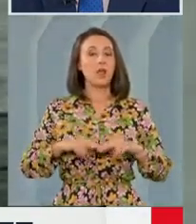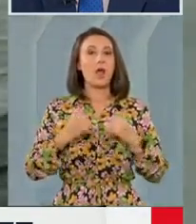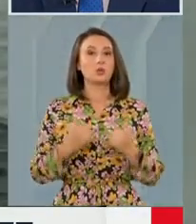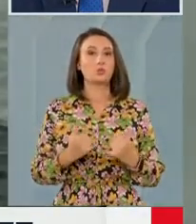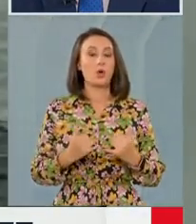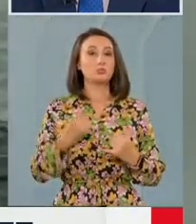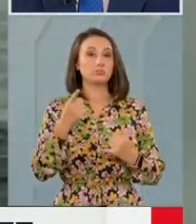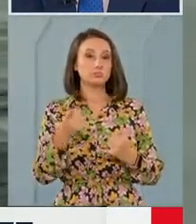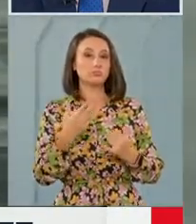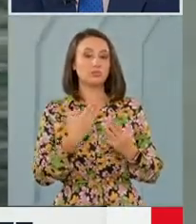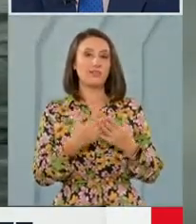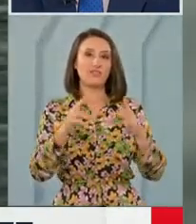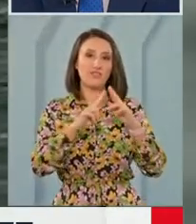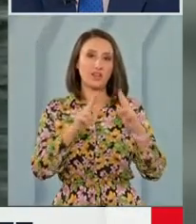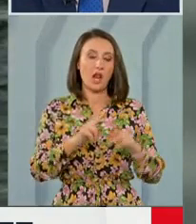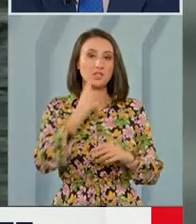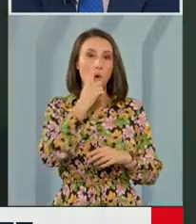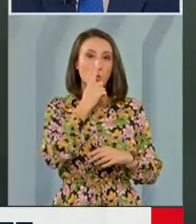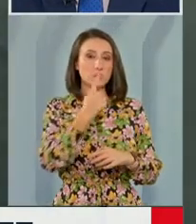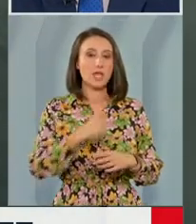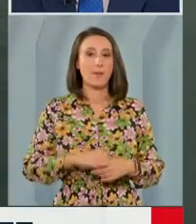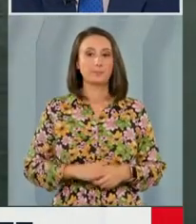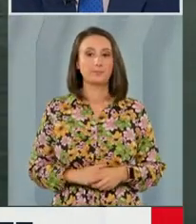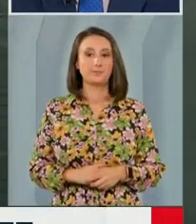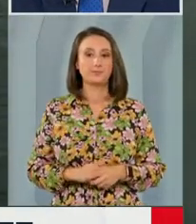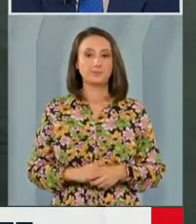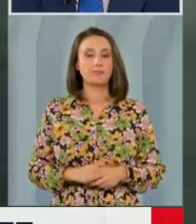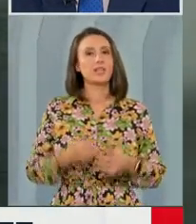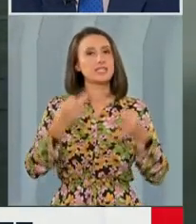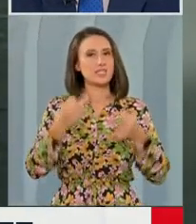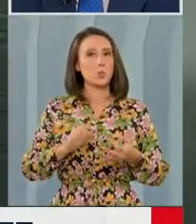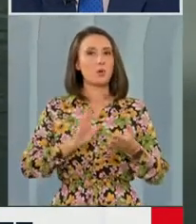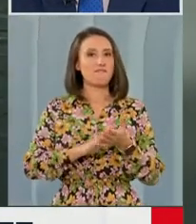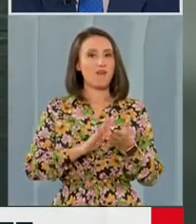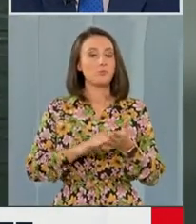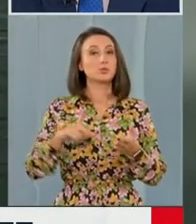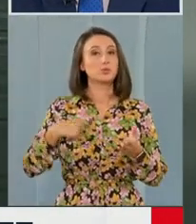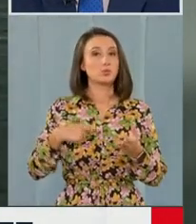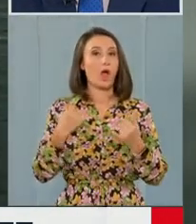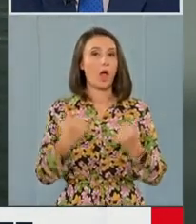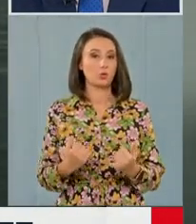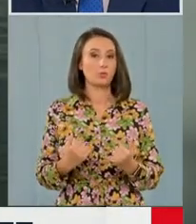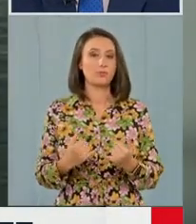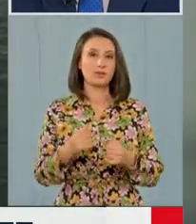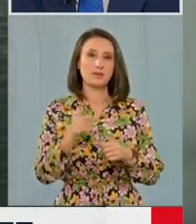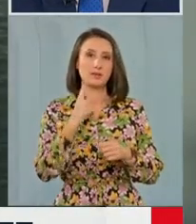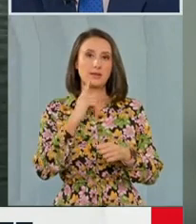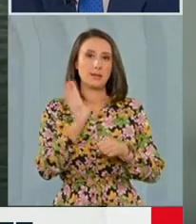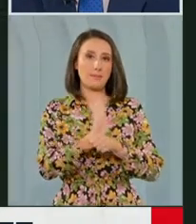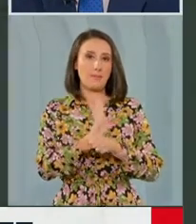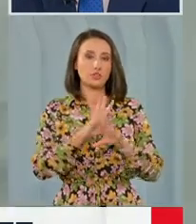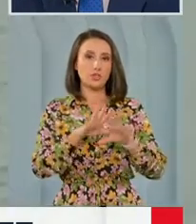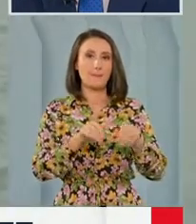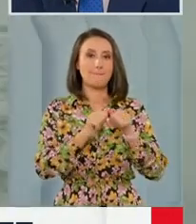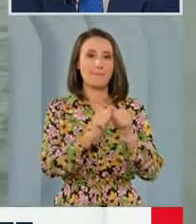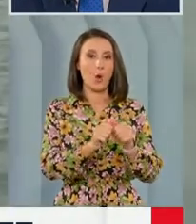actualul regim din Federația Rusă. Sigur, faptul că sunt acum în imaginile însoțite de